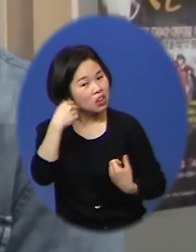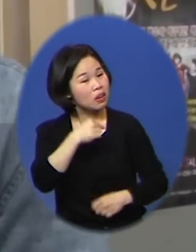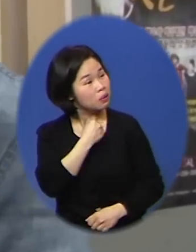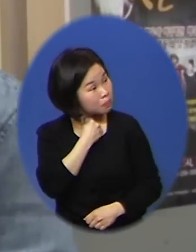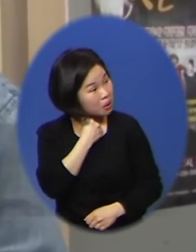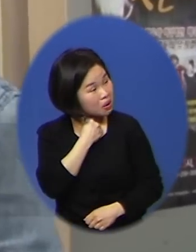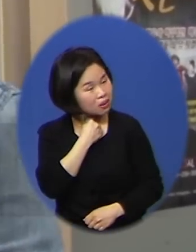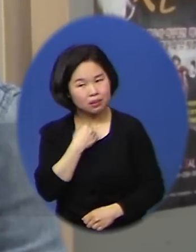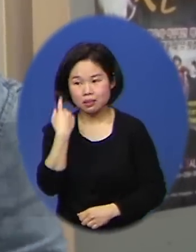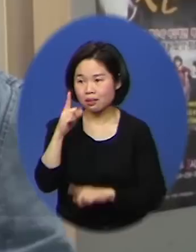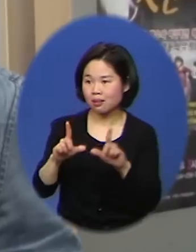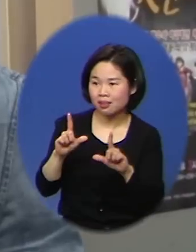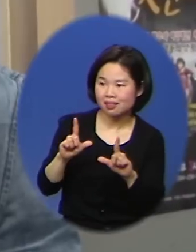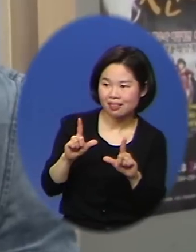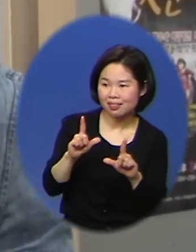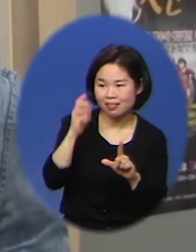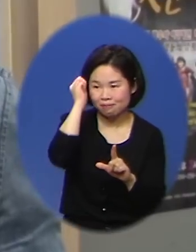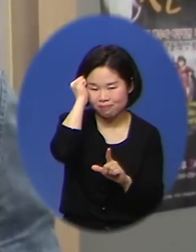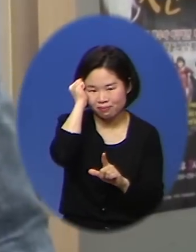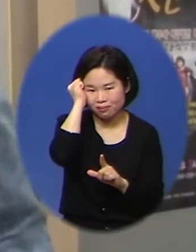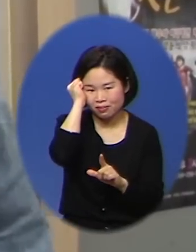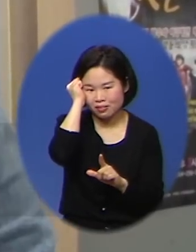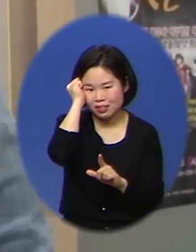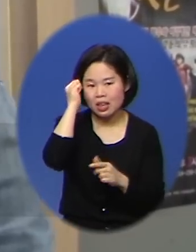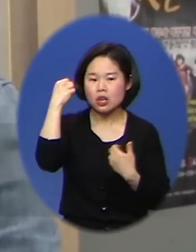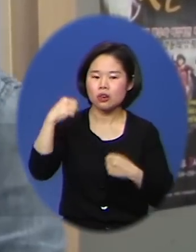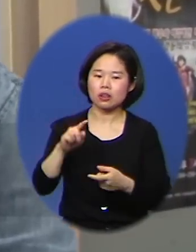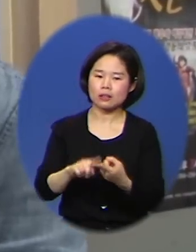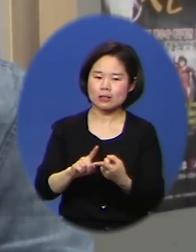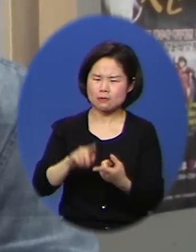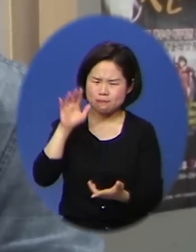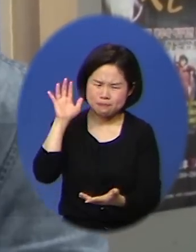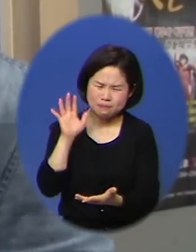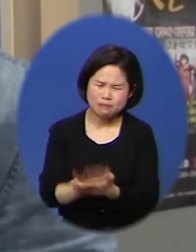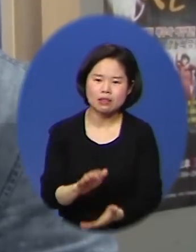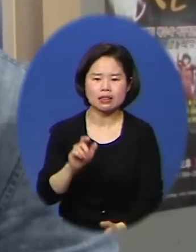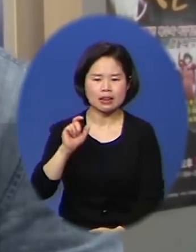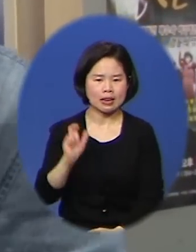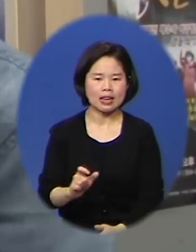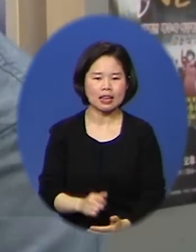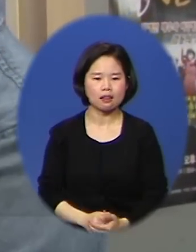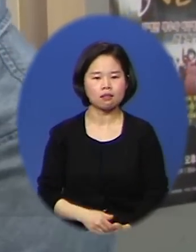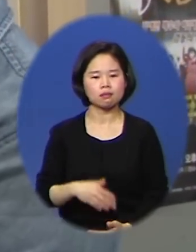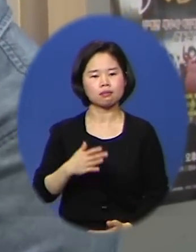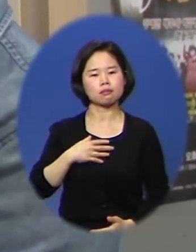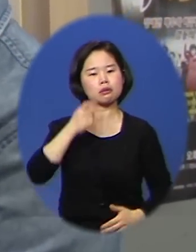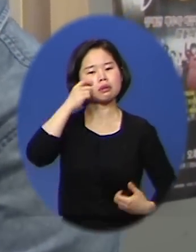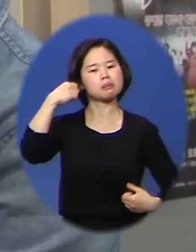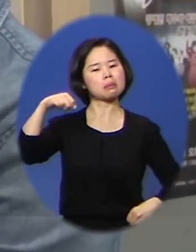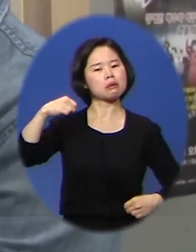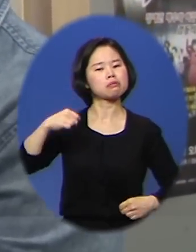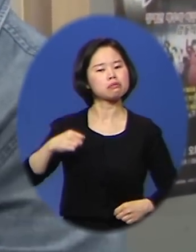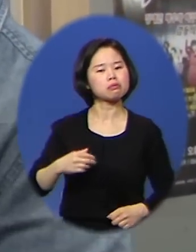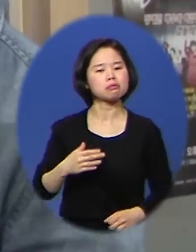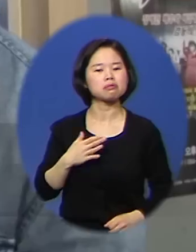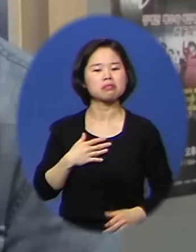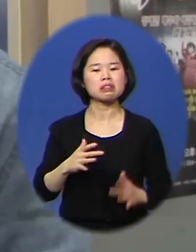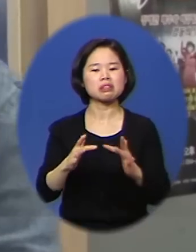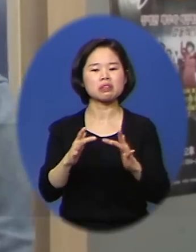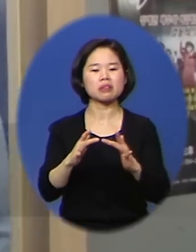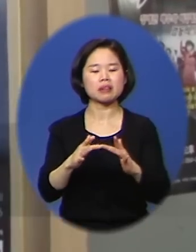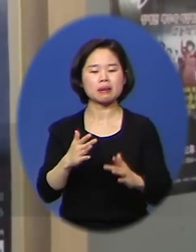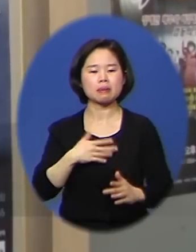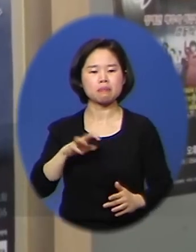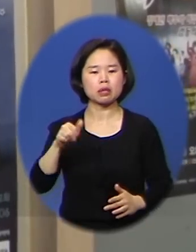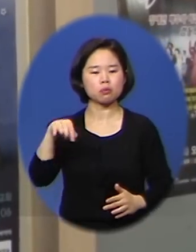아직도 잊혀지지 않는데 근데 본인 연기에 대한 열정이 되게 강했었어요. 처음부터. 나 배우야 하면서 막 네이버에 자기 이름도 쳐서 보여주고